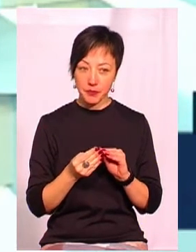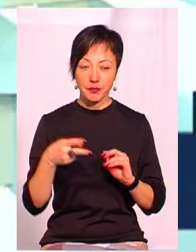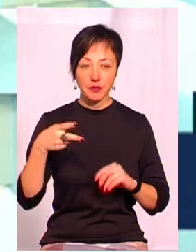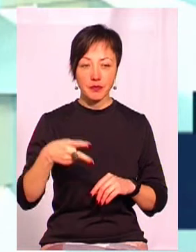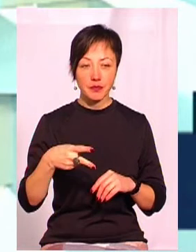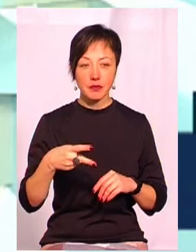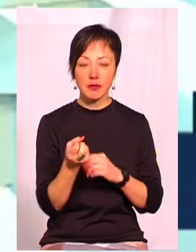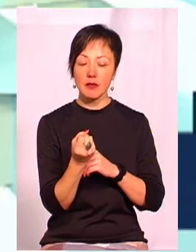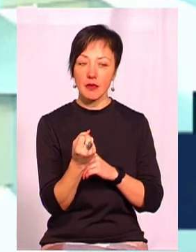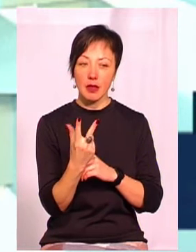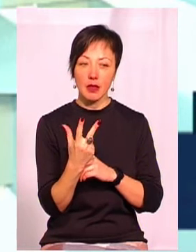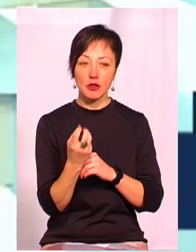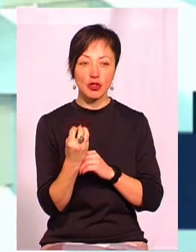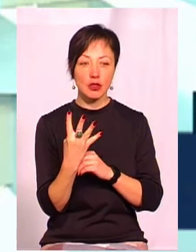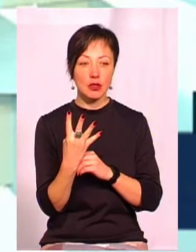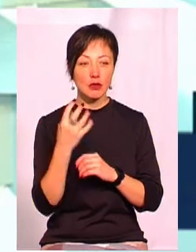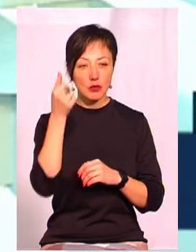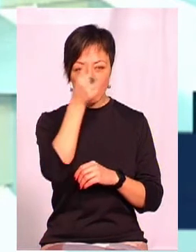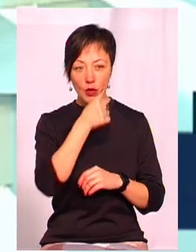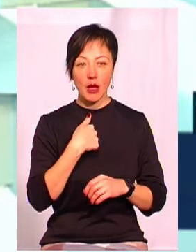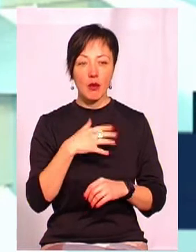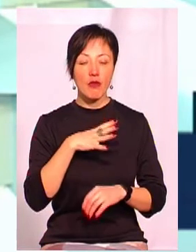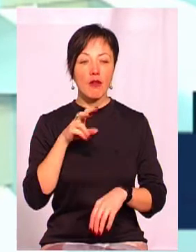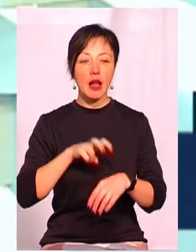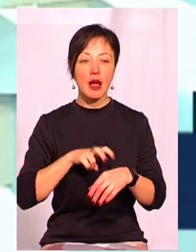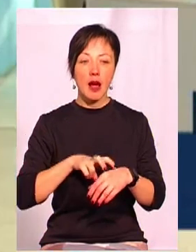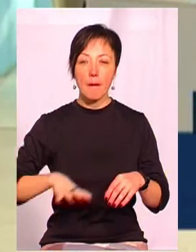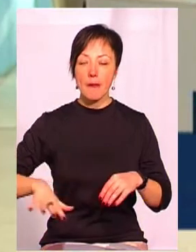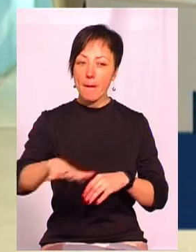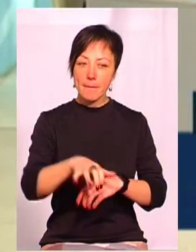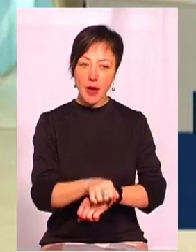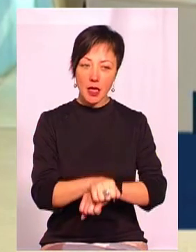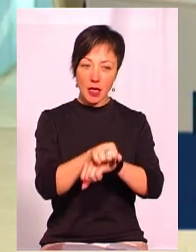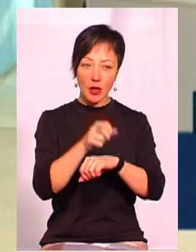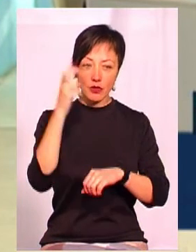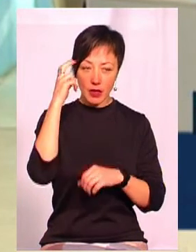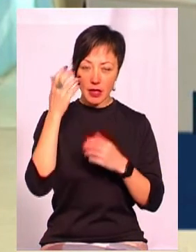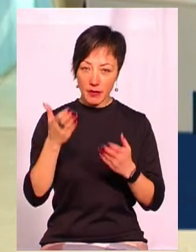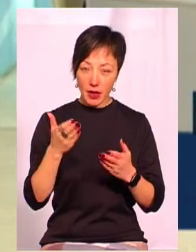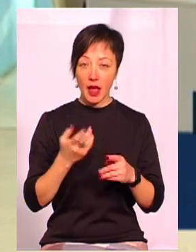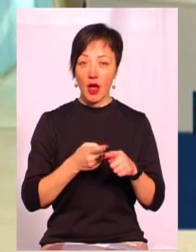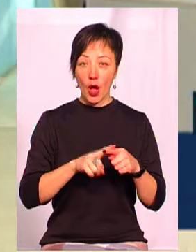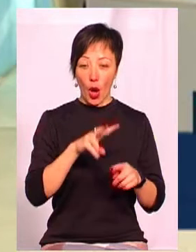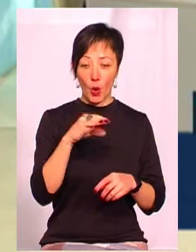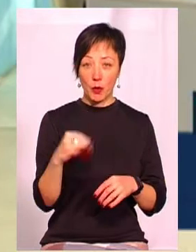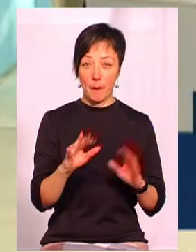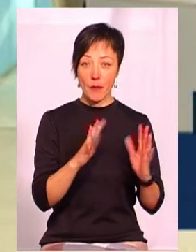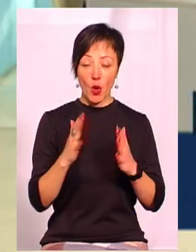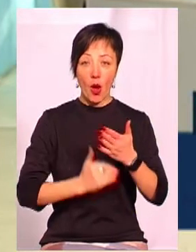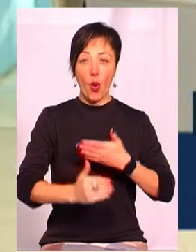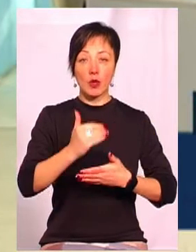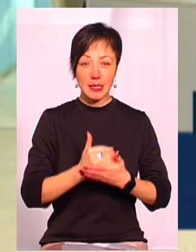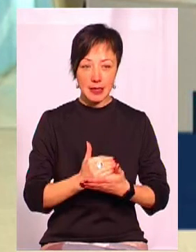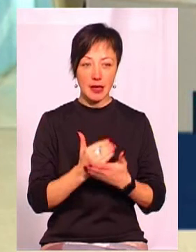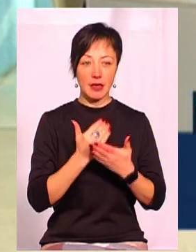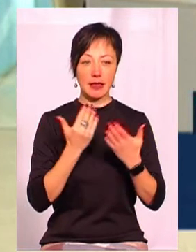В 2013-2014 році я був лікарем Майдану в Києві. І саме от лютневі події, останні